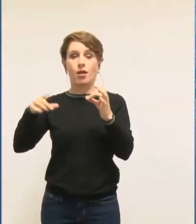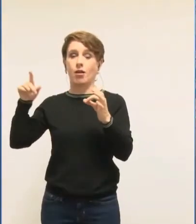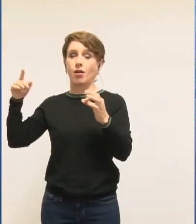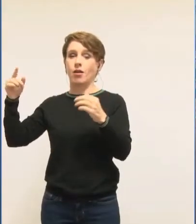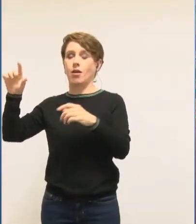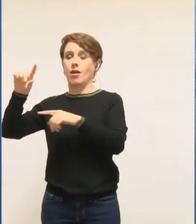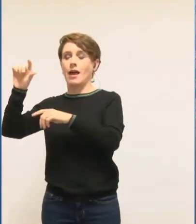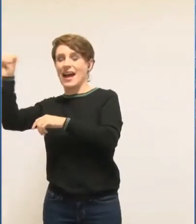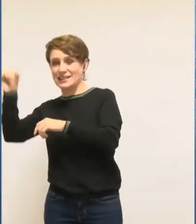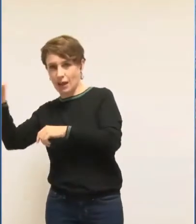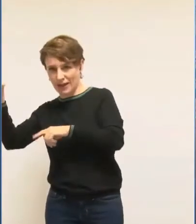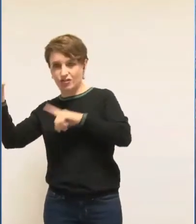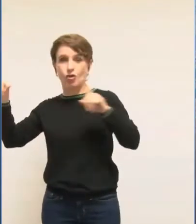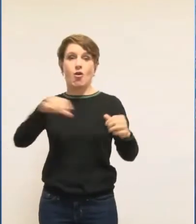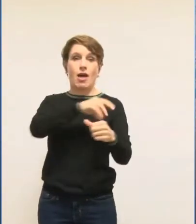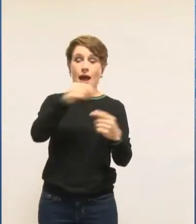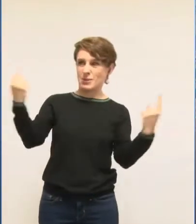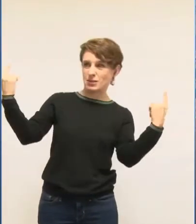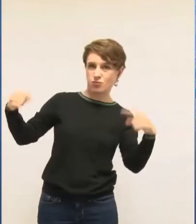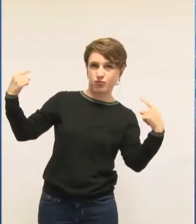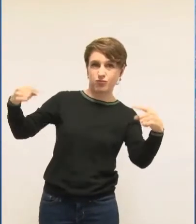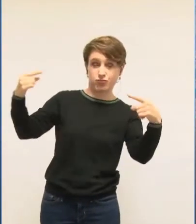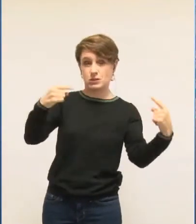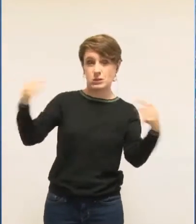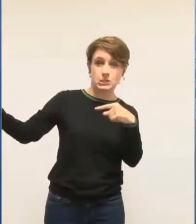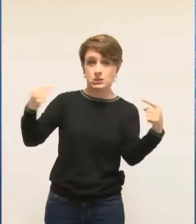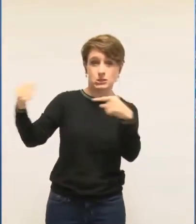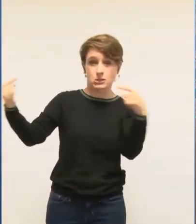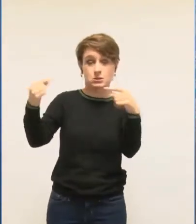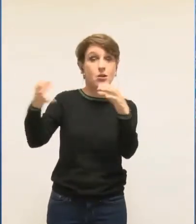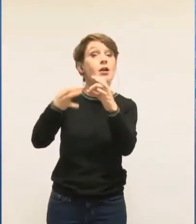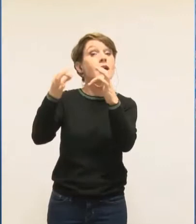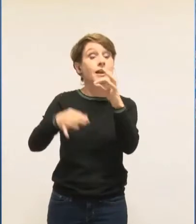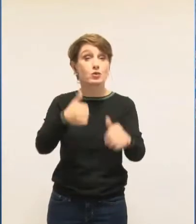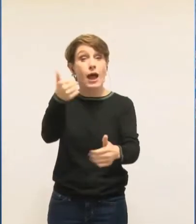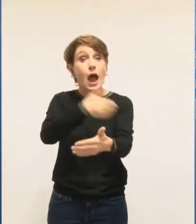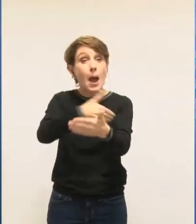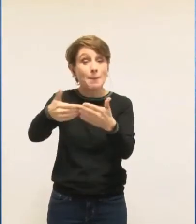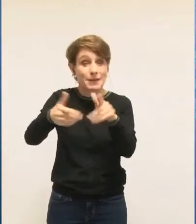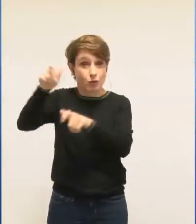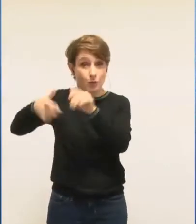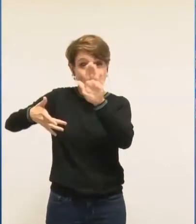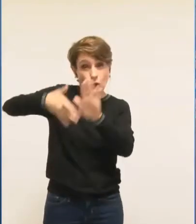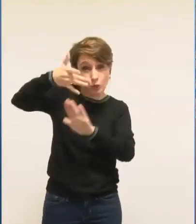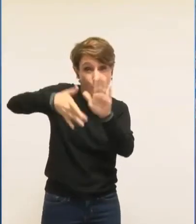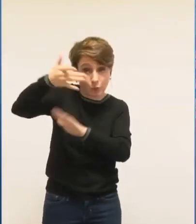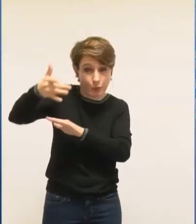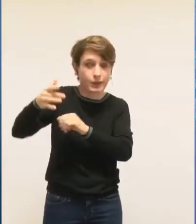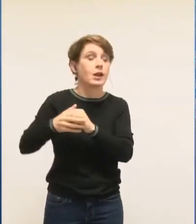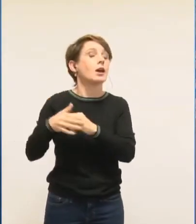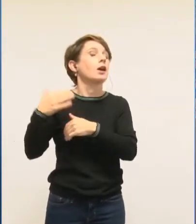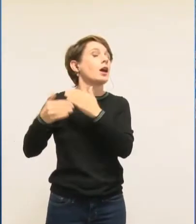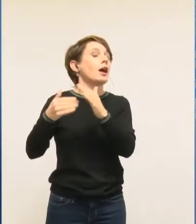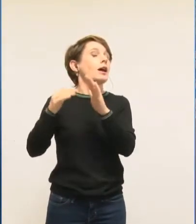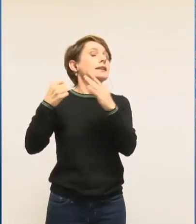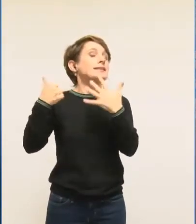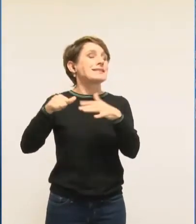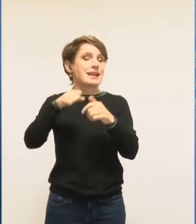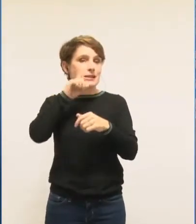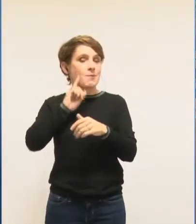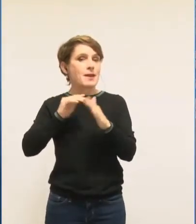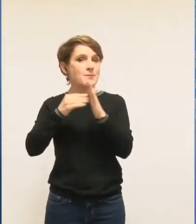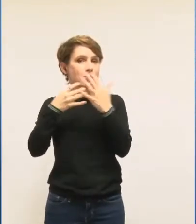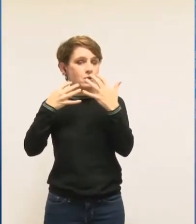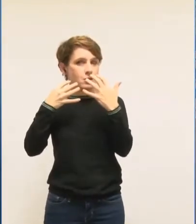qui provoquera plus d'1 million de réfugiés. Un cessez-le-feu est signé le 16 mai 1994 à la défaveur